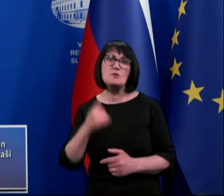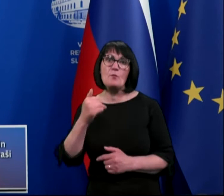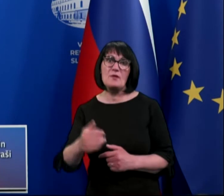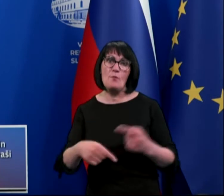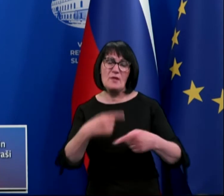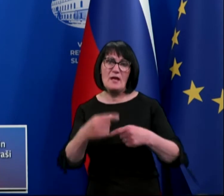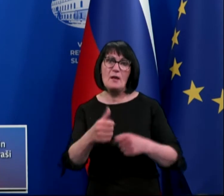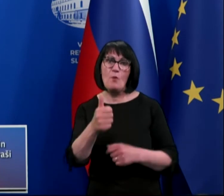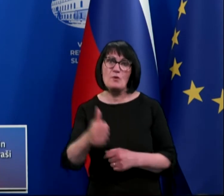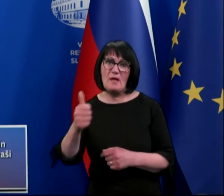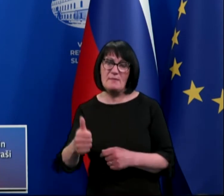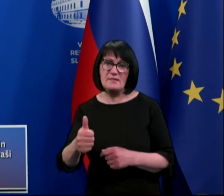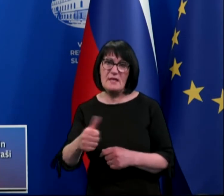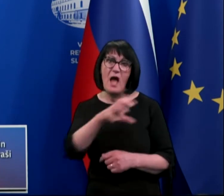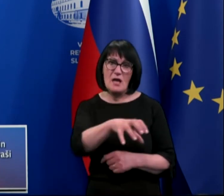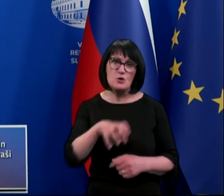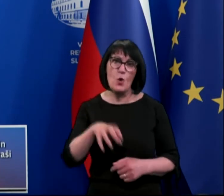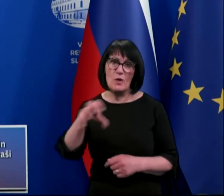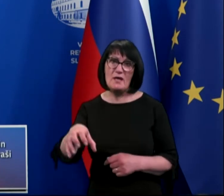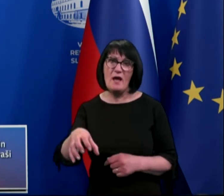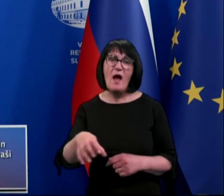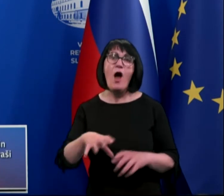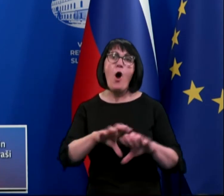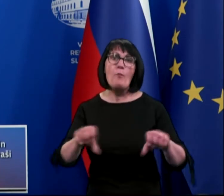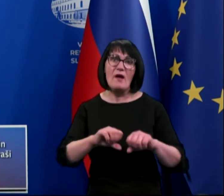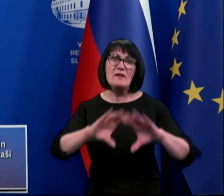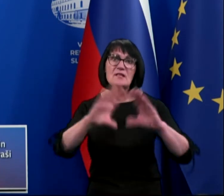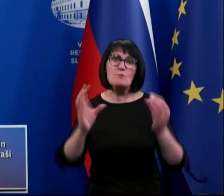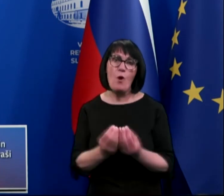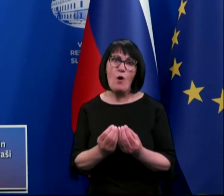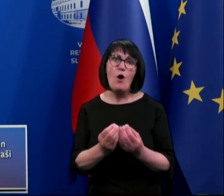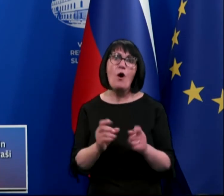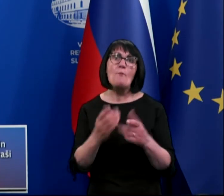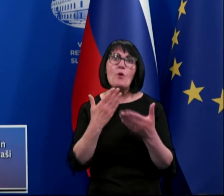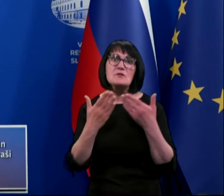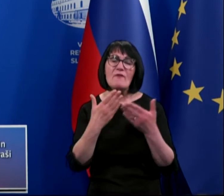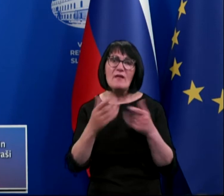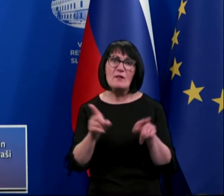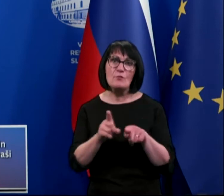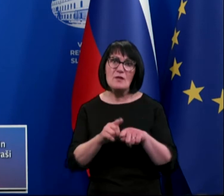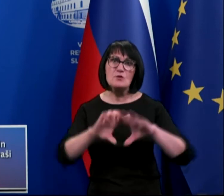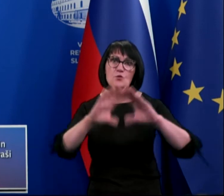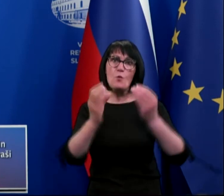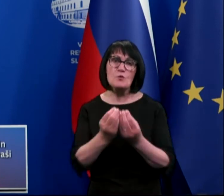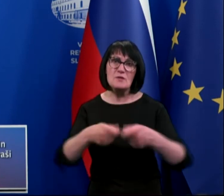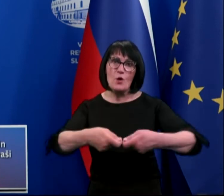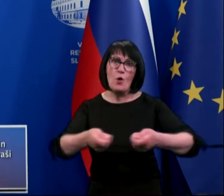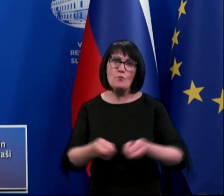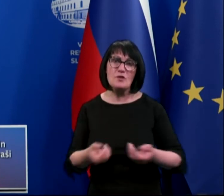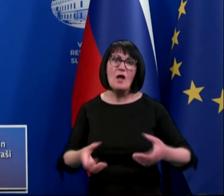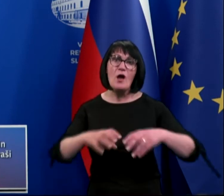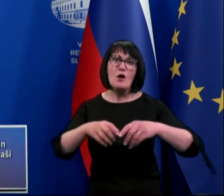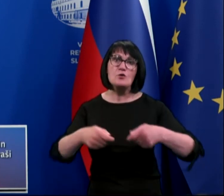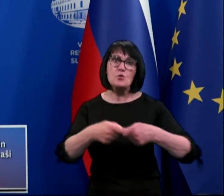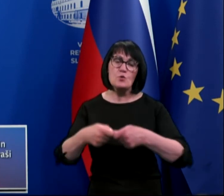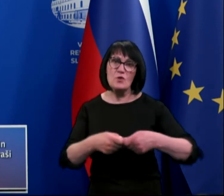po posameznih resorjih. Opravili smo tudi posvete z skupnostjo občin, združenjem občin,